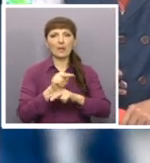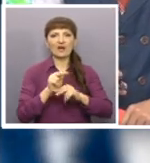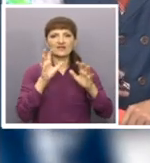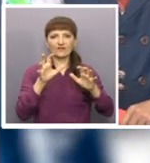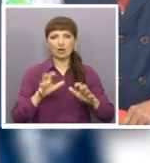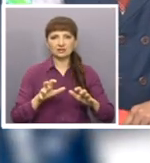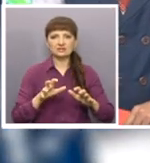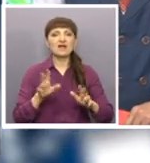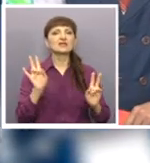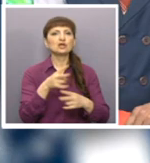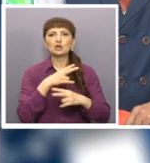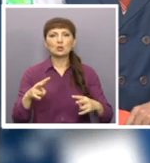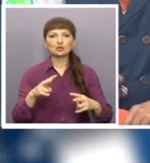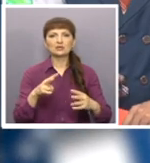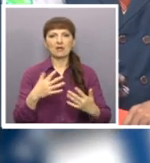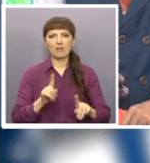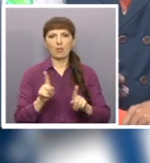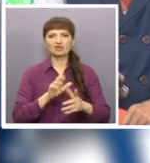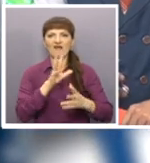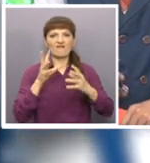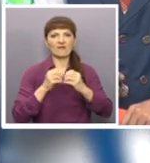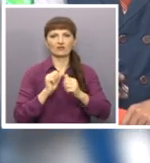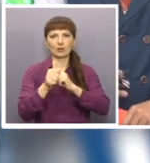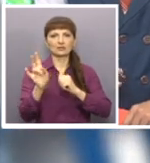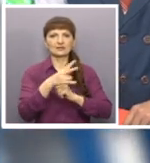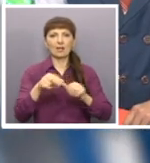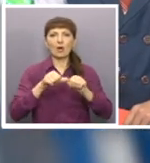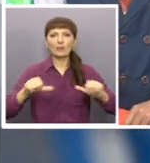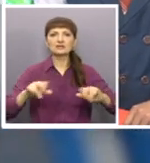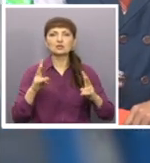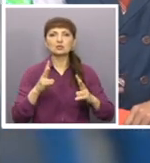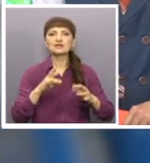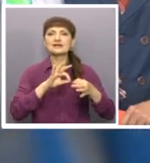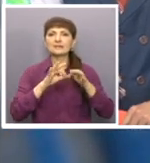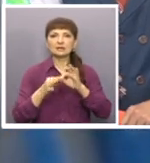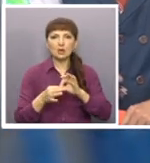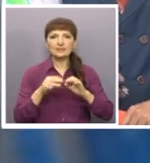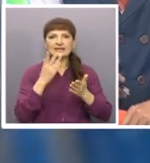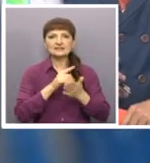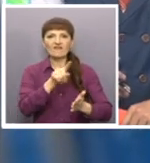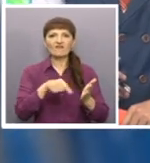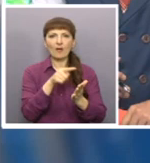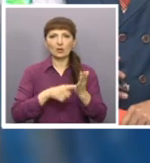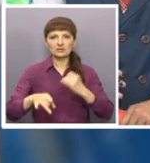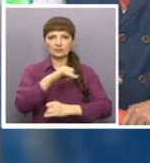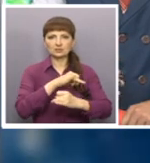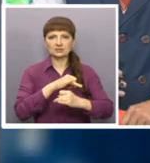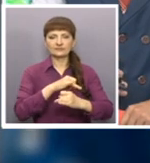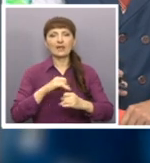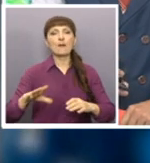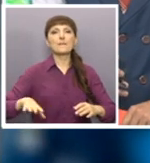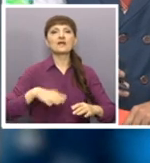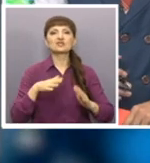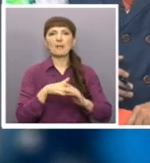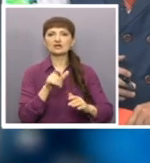земельном кодексе, не следует делать каких-либо выводов. Комиссия должна как следует проработать имеющиеся вопросы. Тем временем